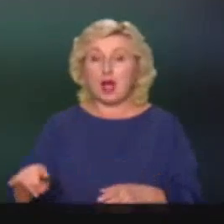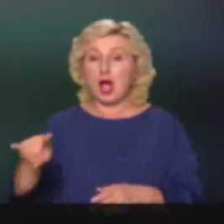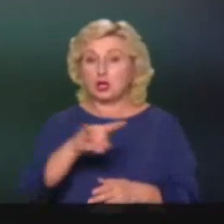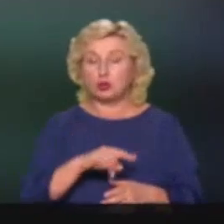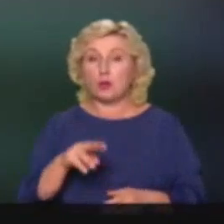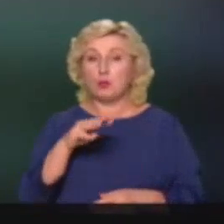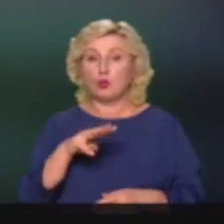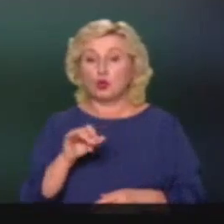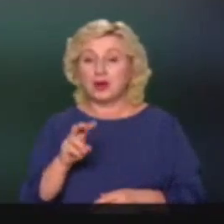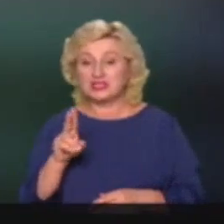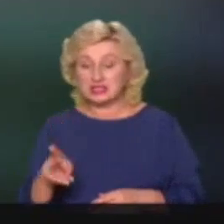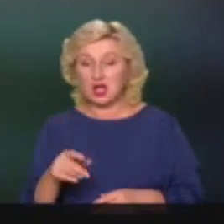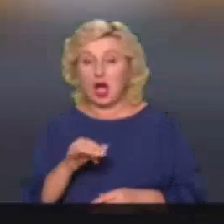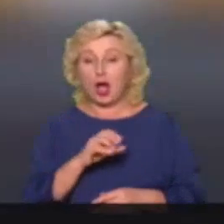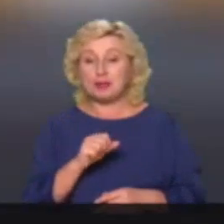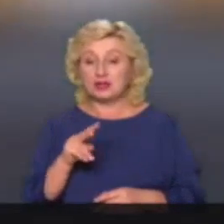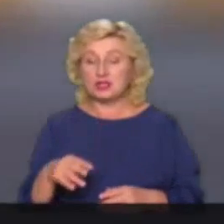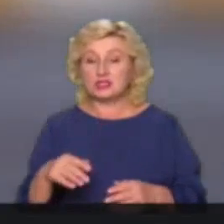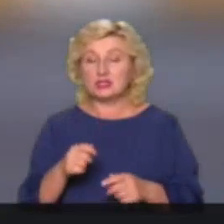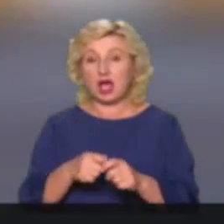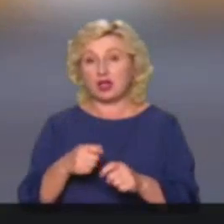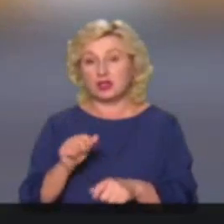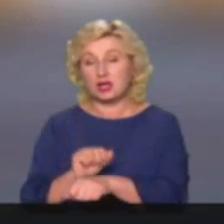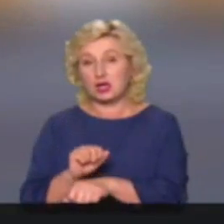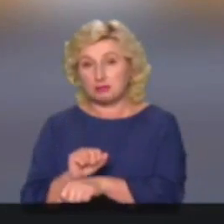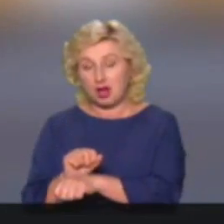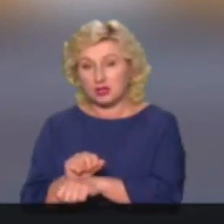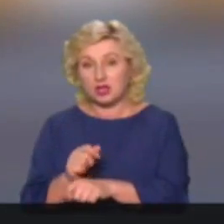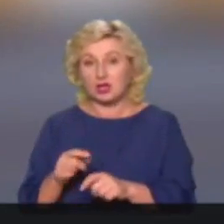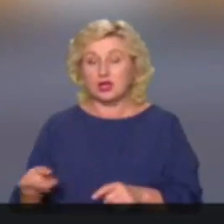Апатитах, і затримані рейси на виліт, на приліт, ніхто нікуди не летить.